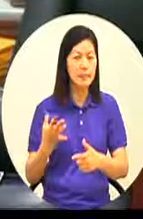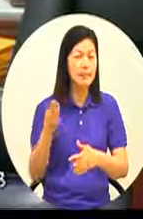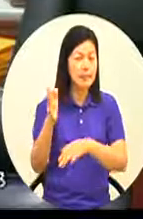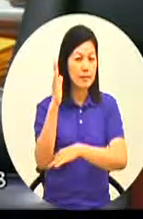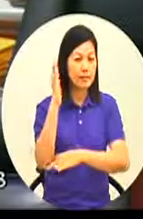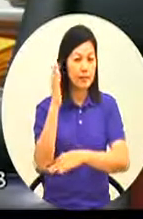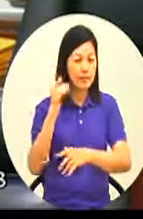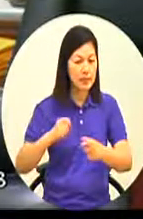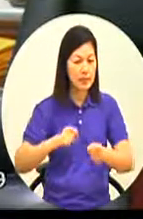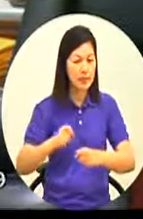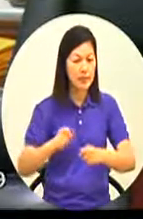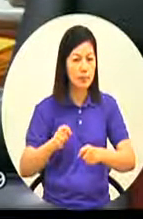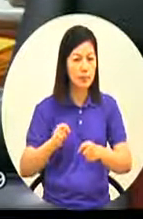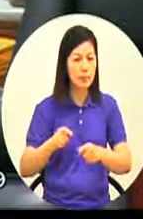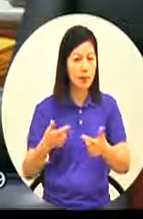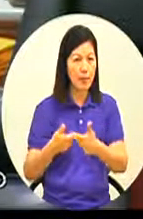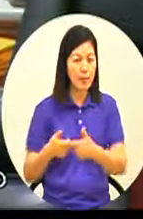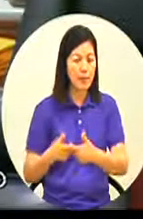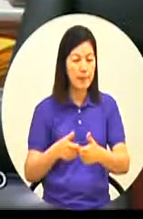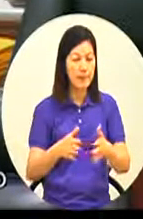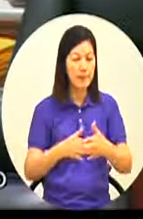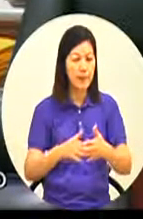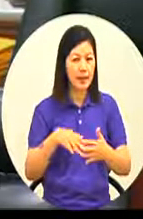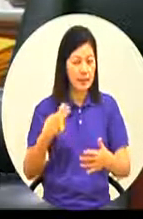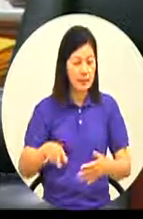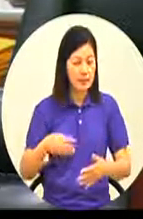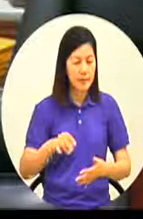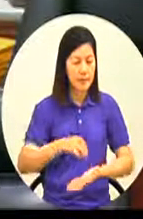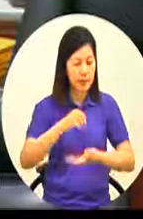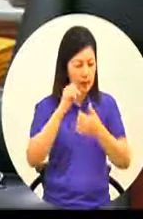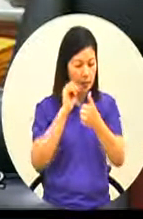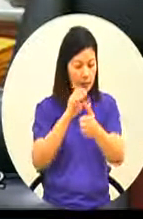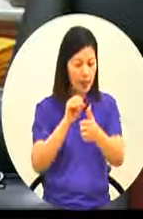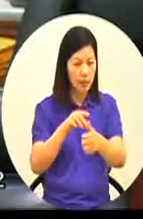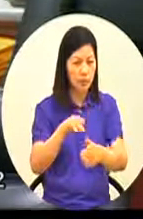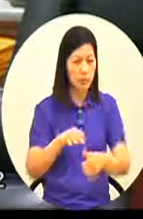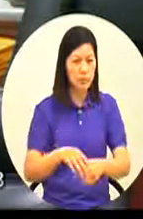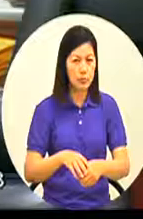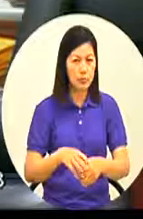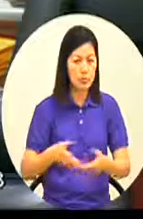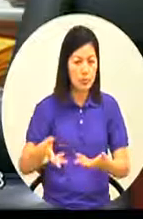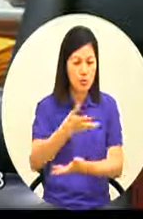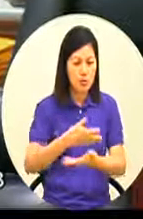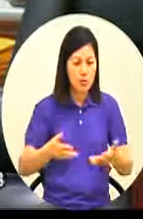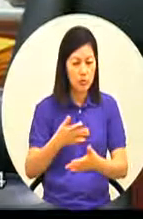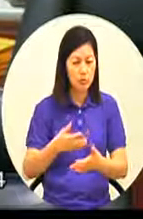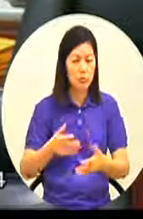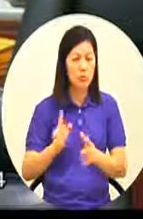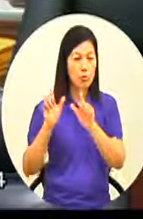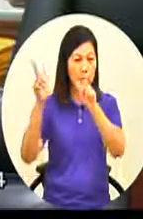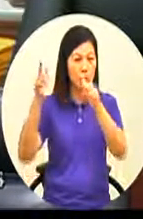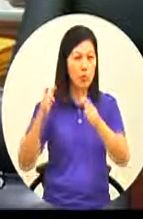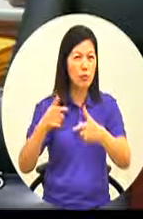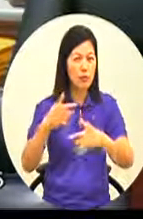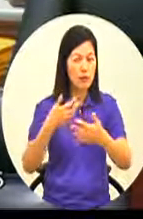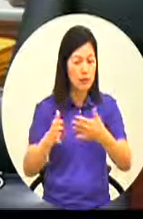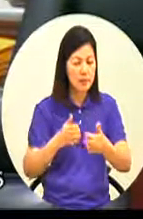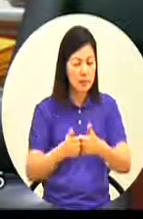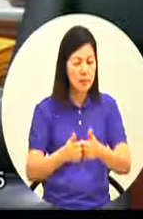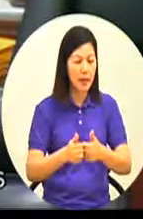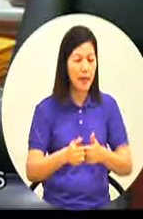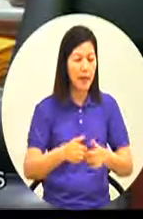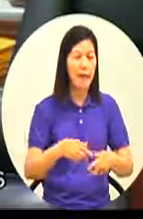啊，而且哦，特别提出来，希望哦多广交我们东协跟南亚国家的缔结